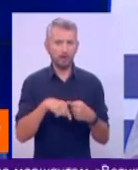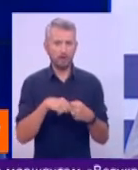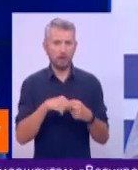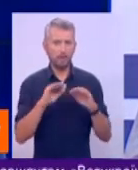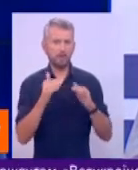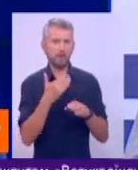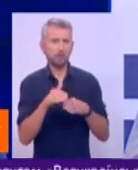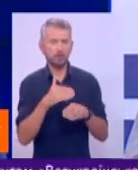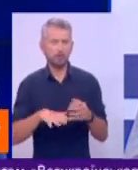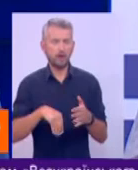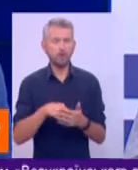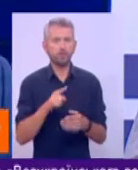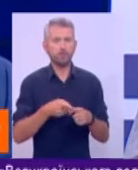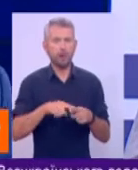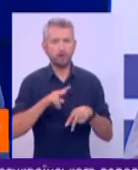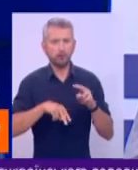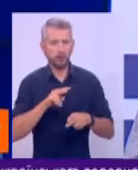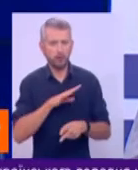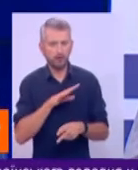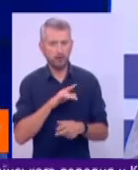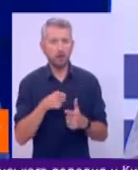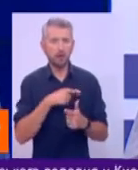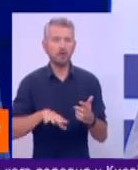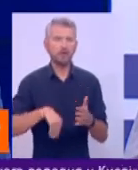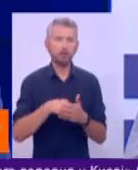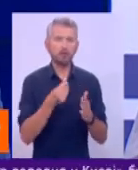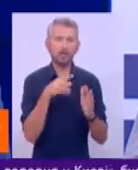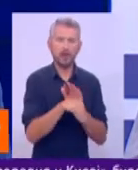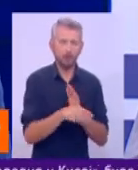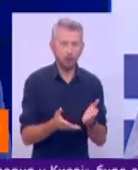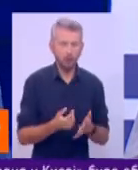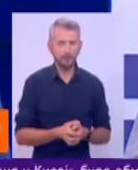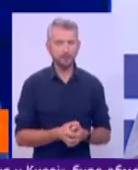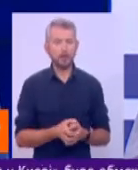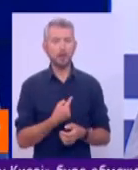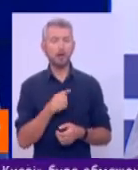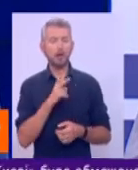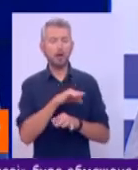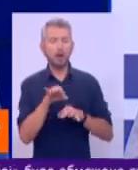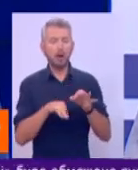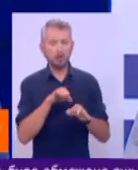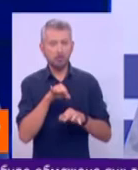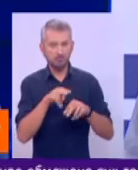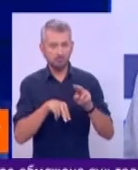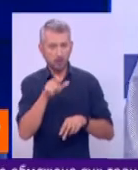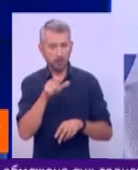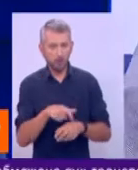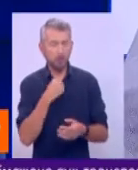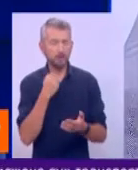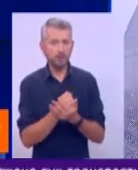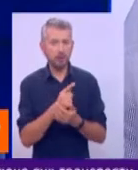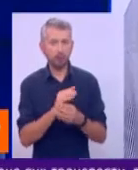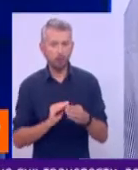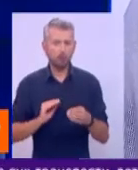или что, за счет чего это строилось. Вот. Или за счет инвестора. Вот. Я как архитектор подтверждаю, что